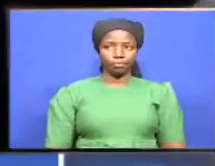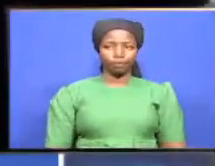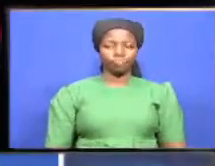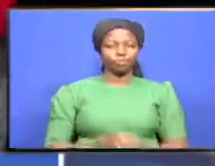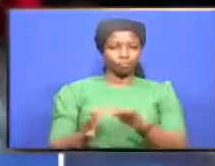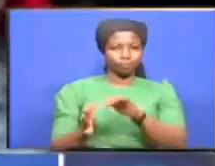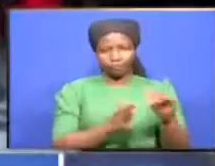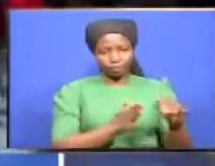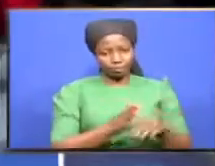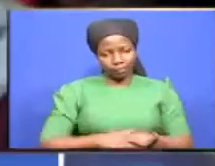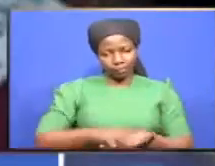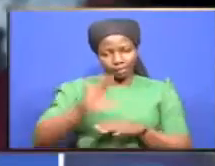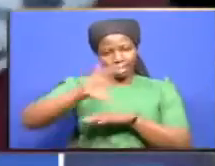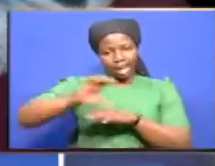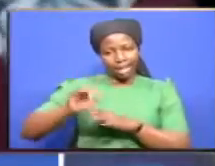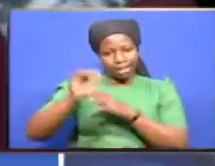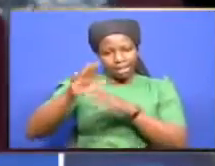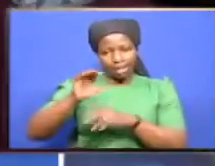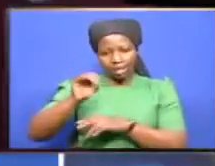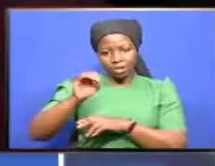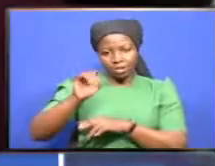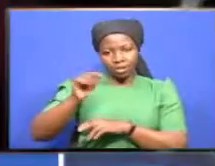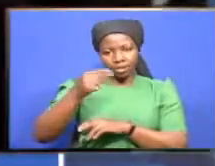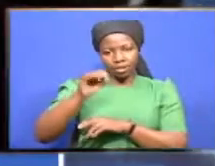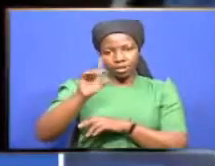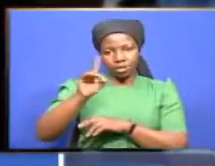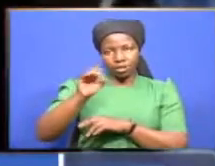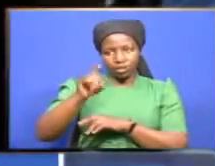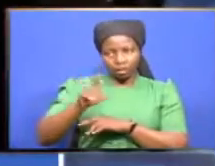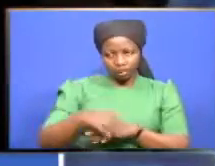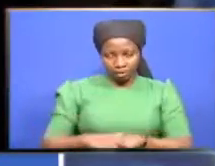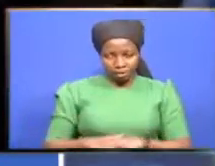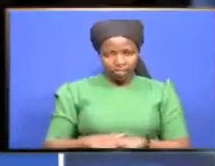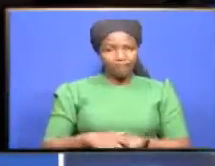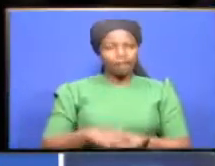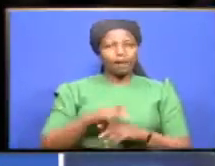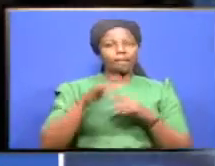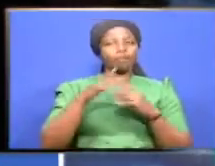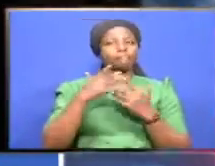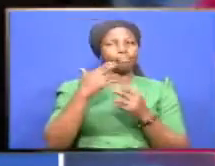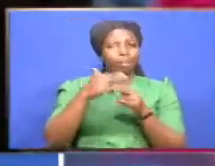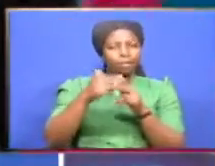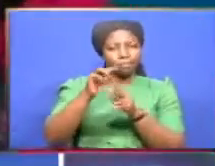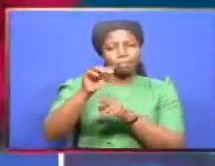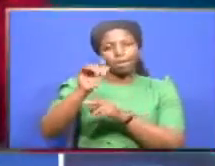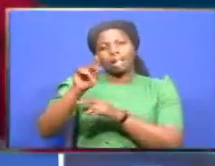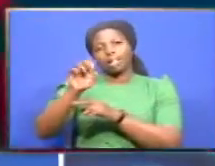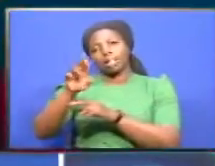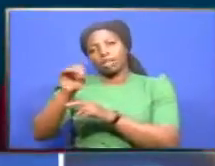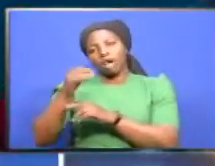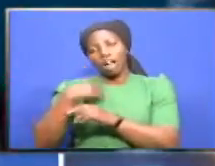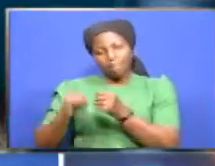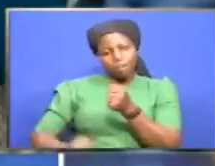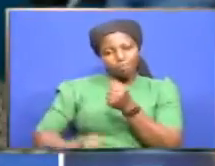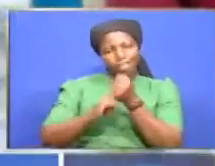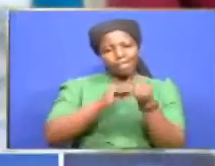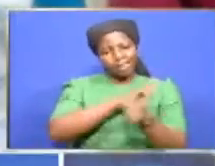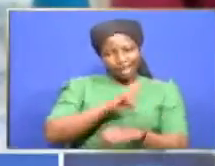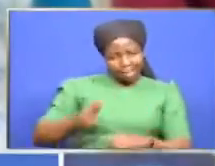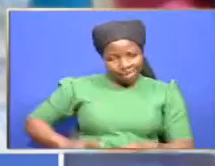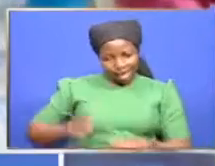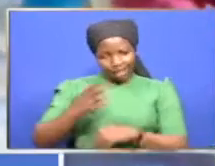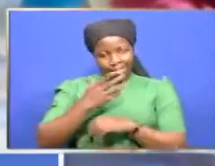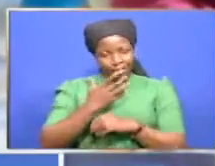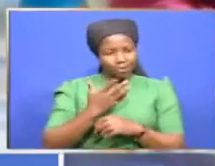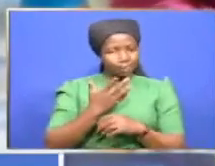Kwingineko, kiongozi wa kanisa la Kiorthodoksi Askofu Andreas Makarios ameunga mkono jopo la pamoja la kidini lilobuniwa kutathmini mbinu